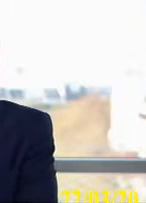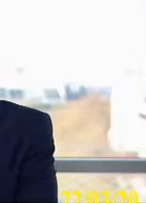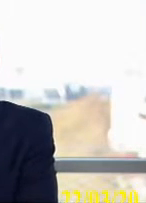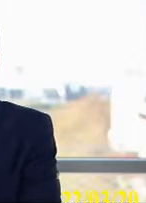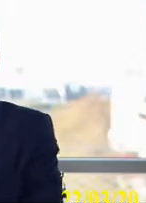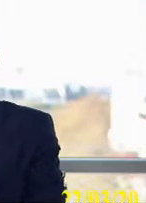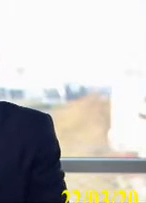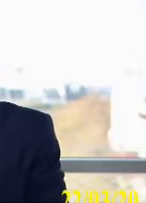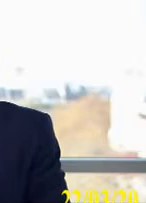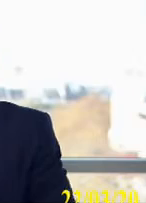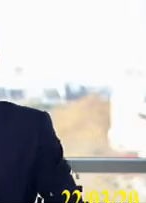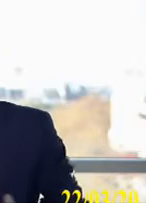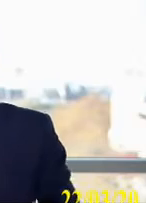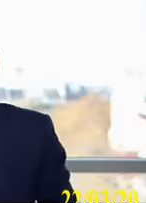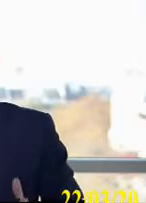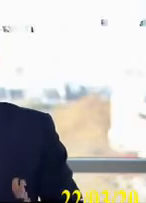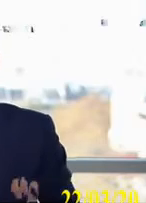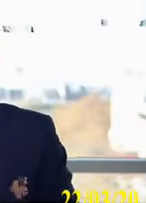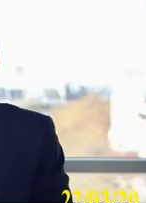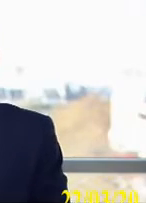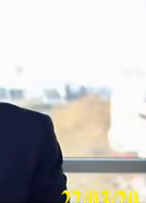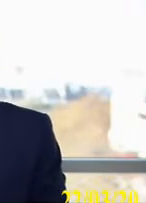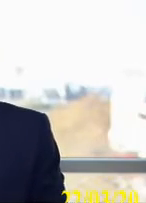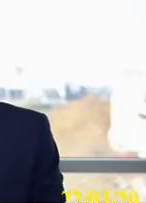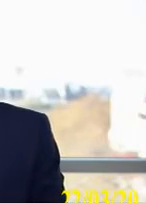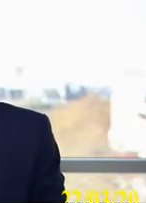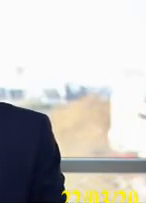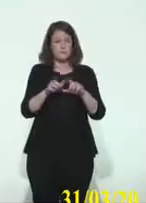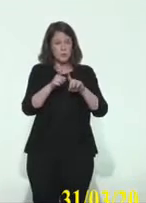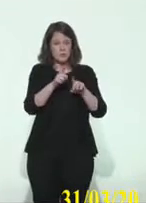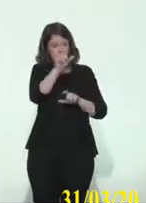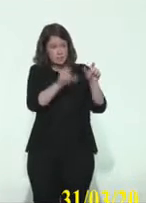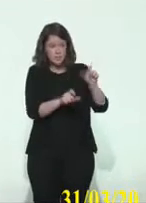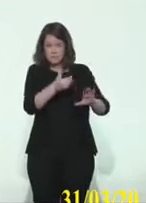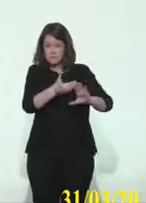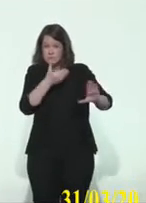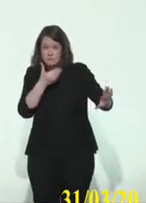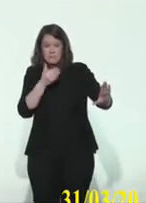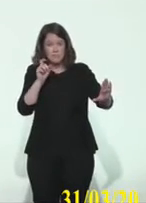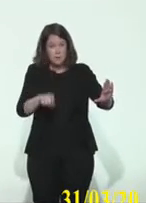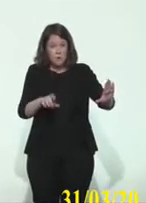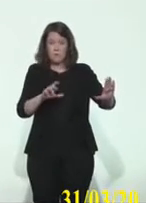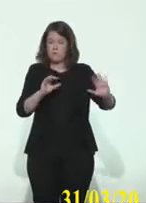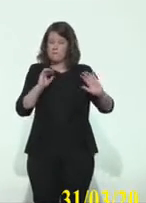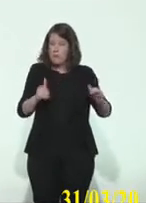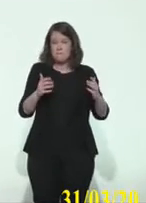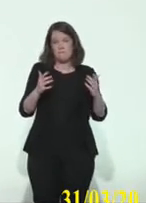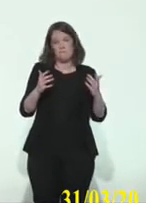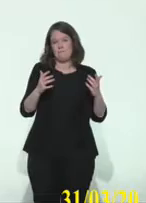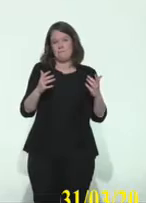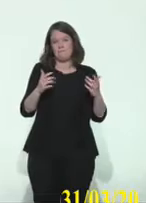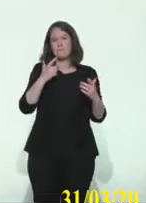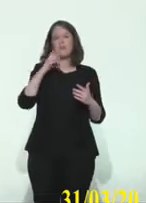devra être infectée par le virus pour que l'épidémie soit considérée comme terminée. Éviter un certain nombre de comportements que nous